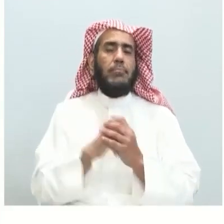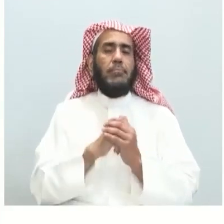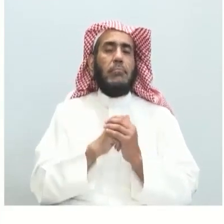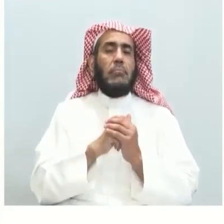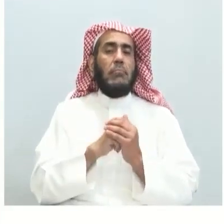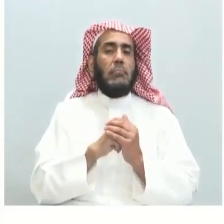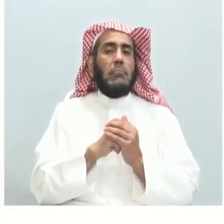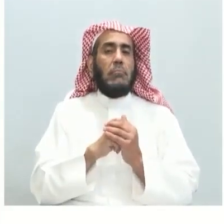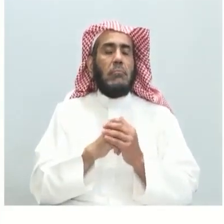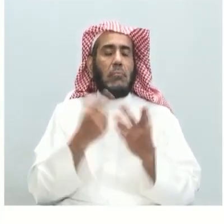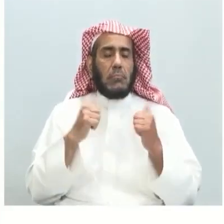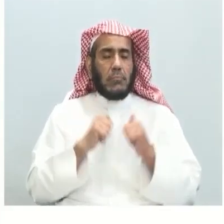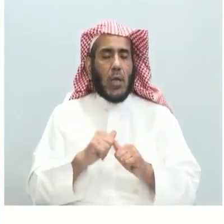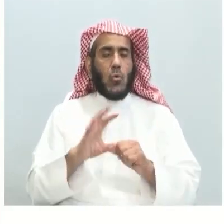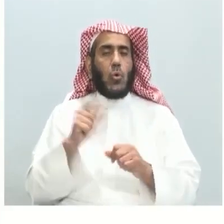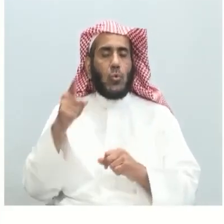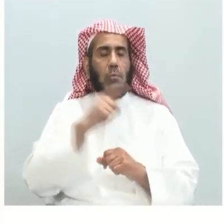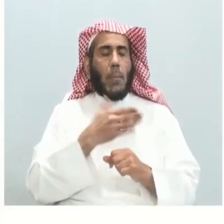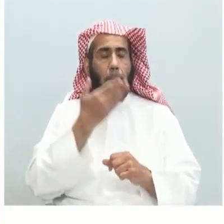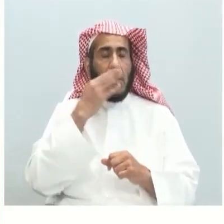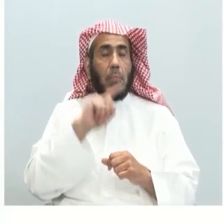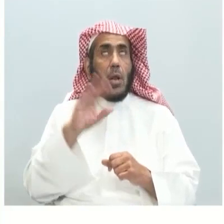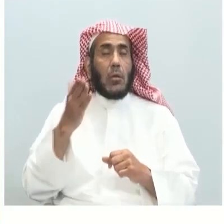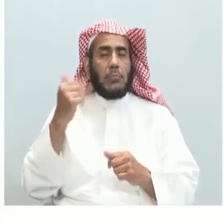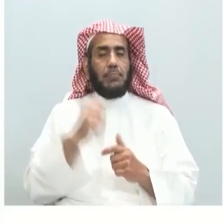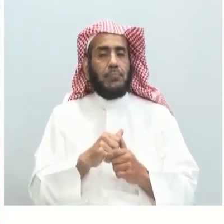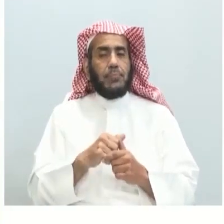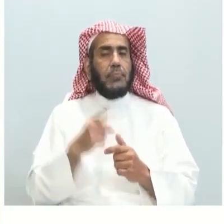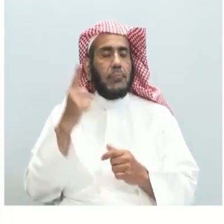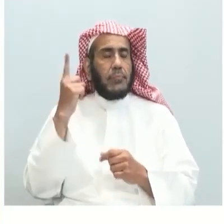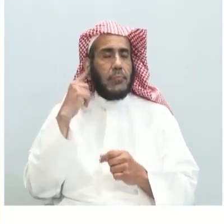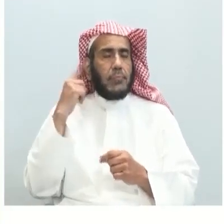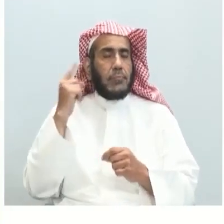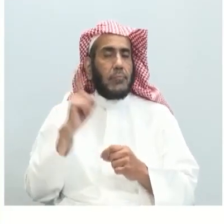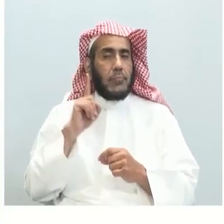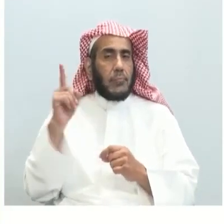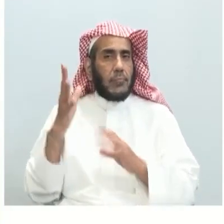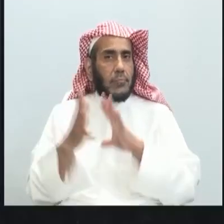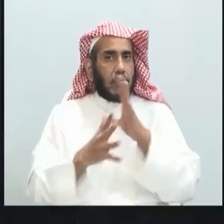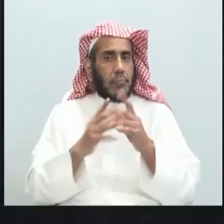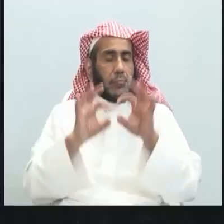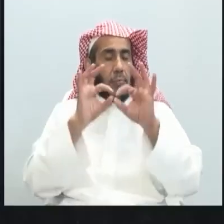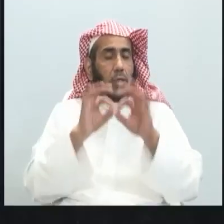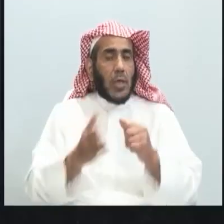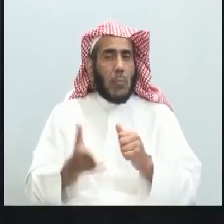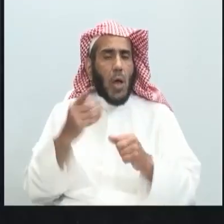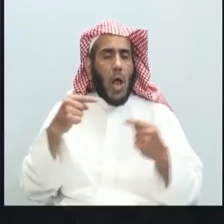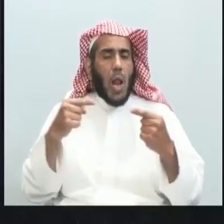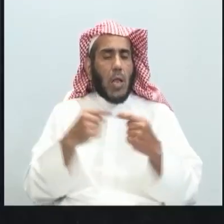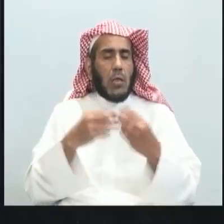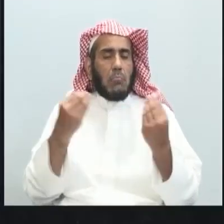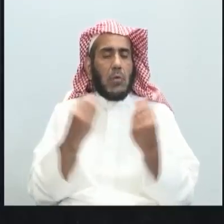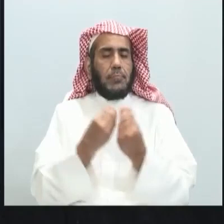تعلمون ايها الطلاب والطالبات بحمد الله تعالى استمعتم الى الايات الكريمات التي